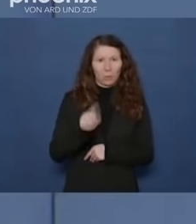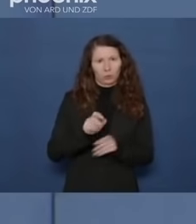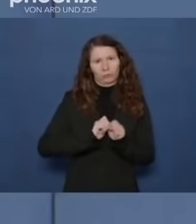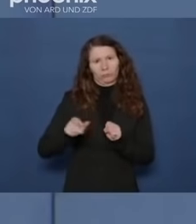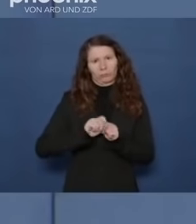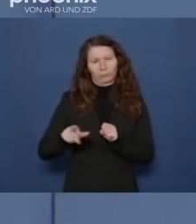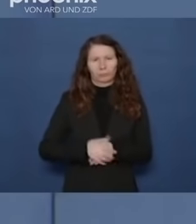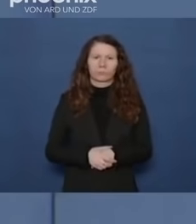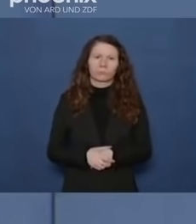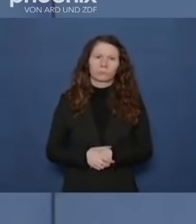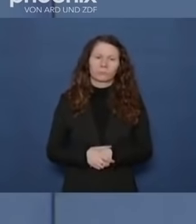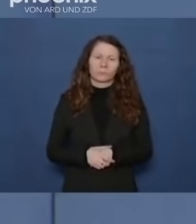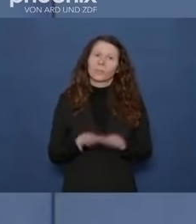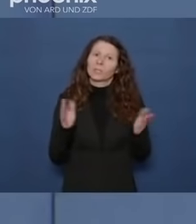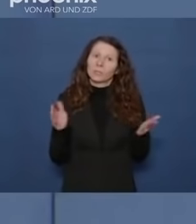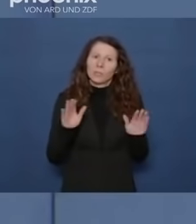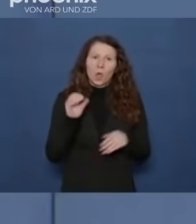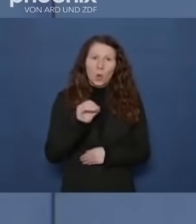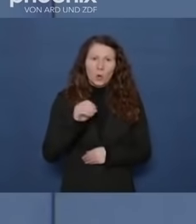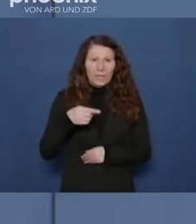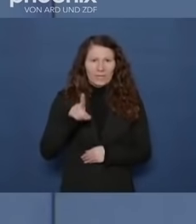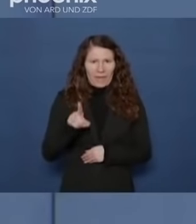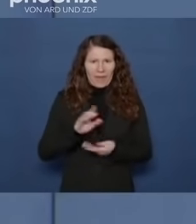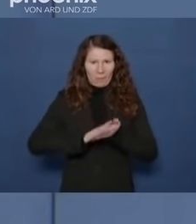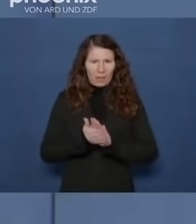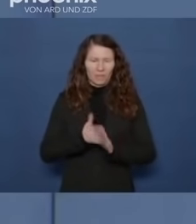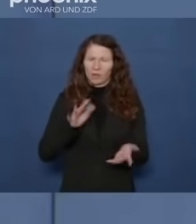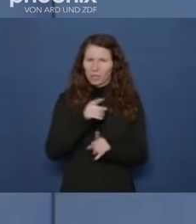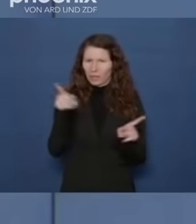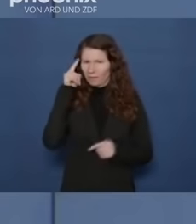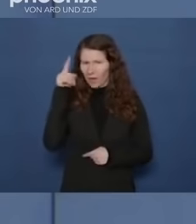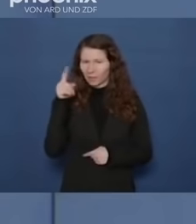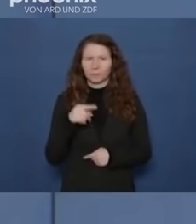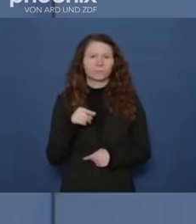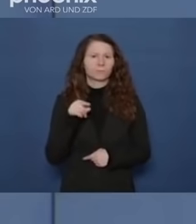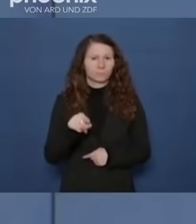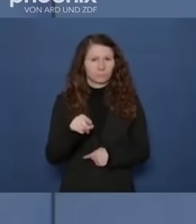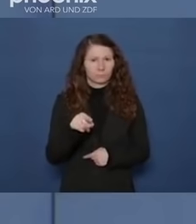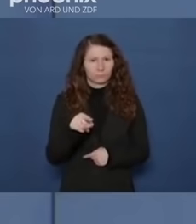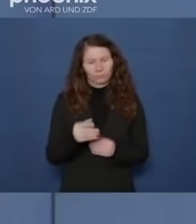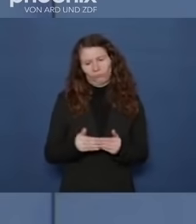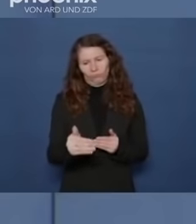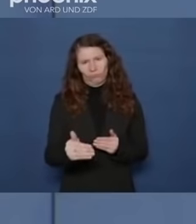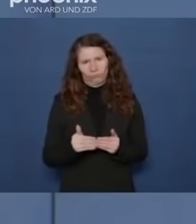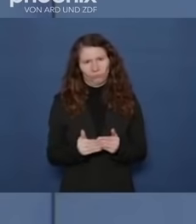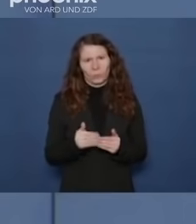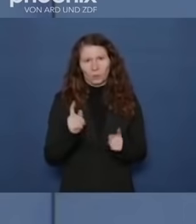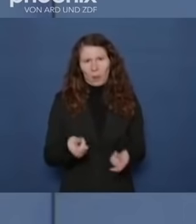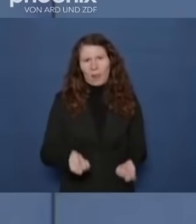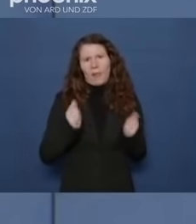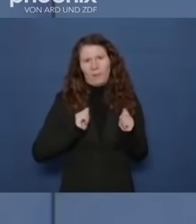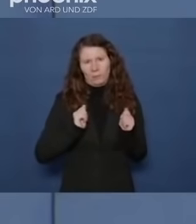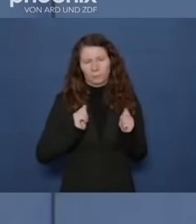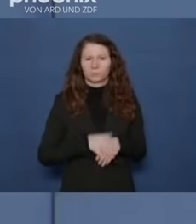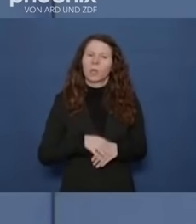weitergeben. Und es gibt den ÖGD-Pakt, wie Sie wahrscheinlich wissen, der mittelfristig helfen soll. Und wir haben